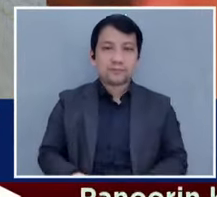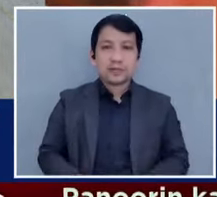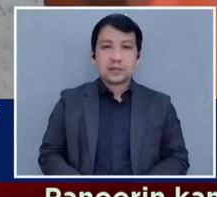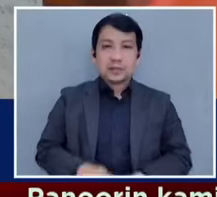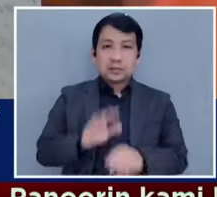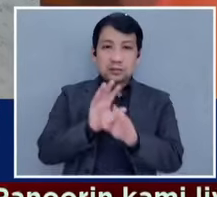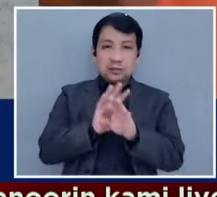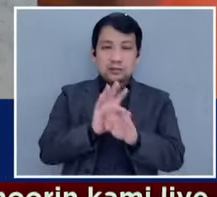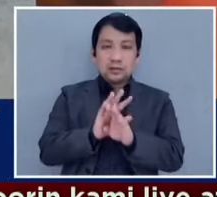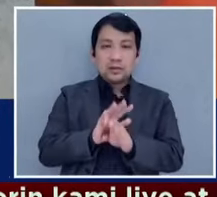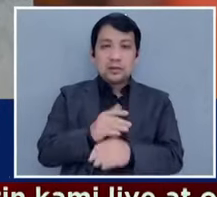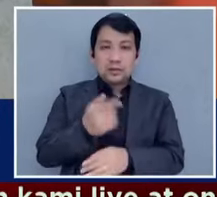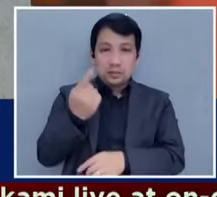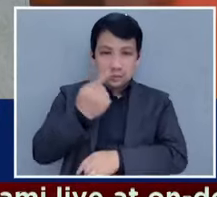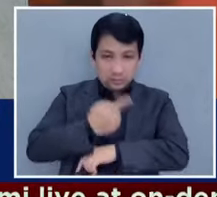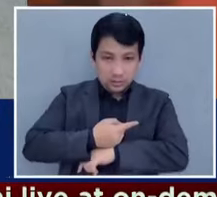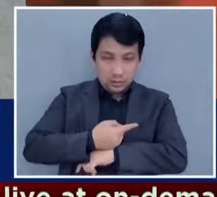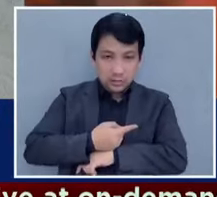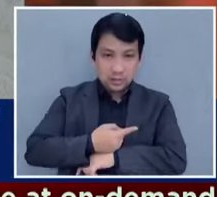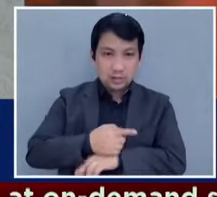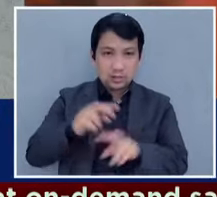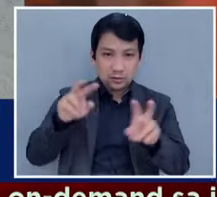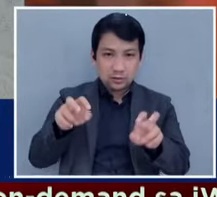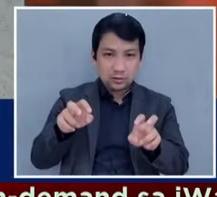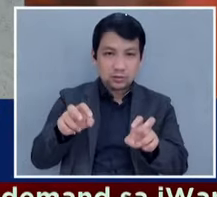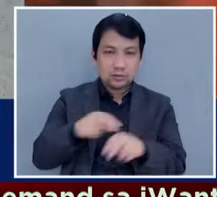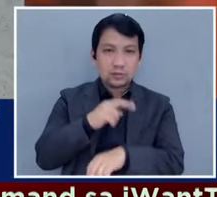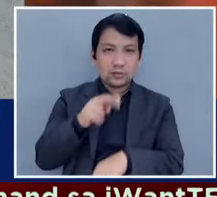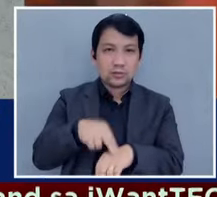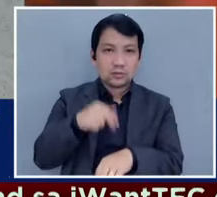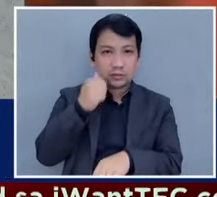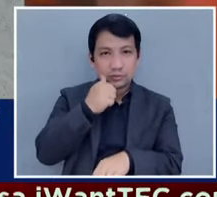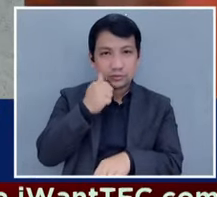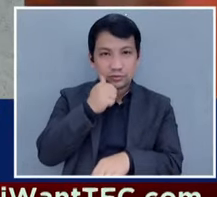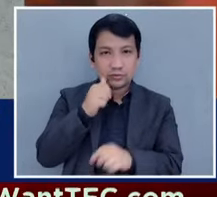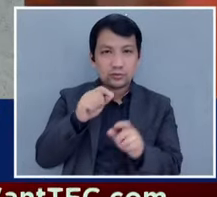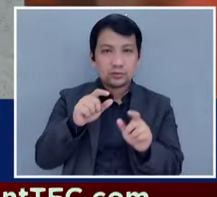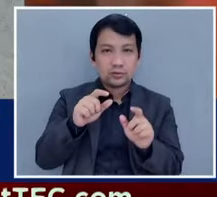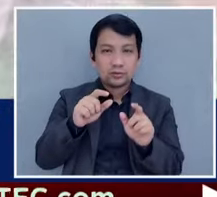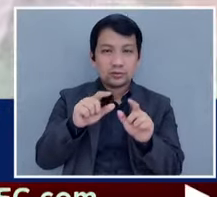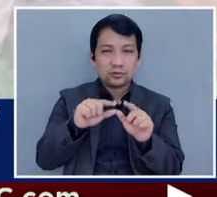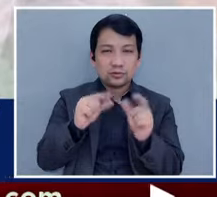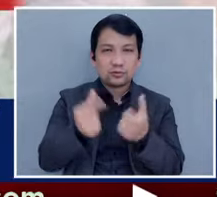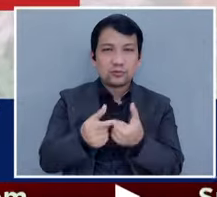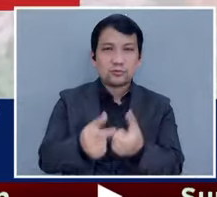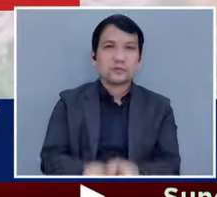Grand Pantropico Day ng binansagang Nations Girl Group.